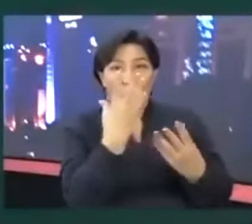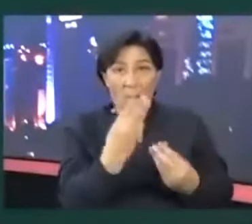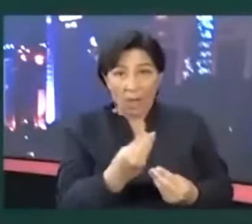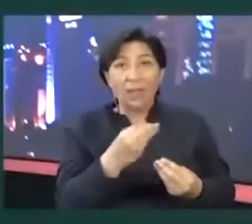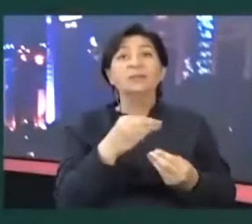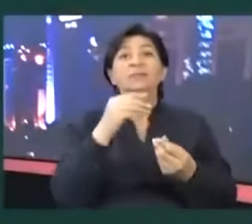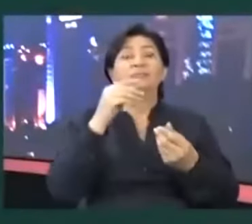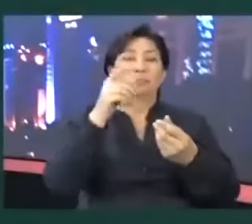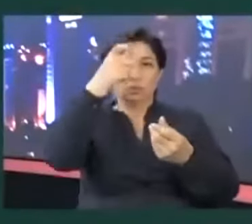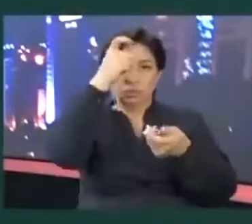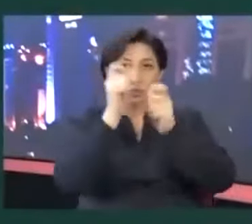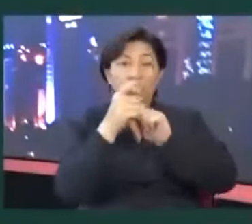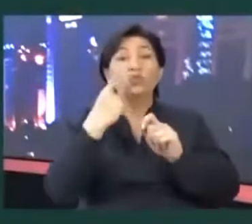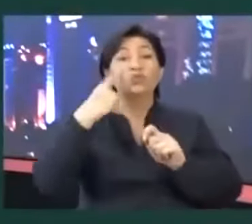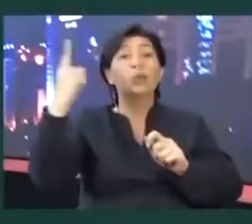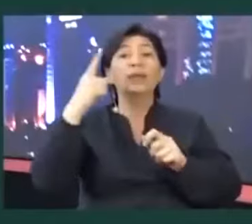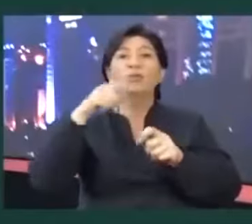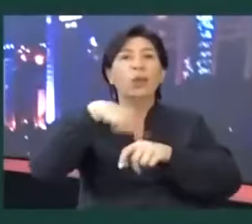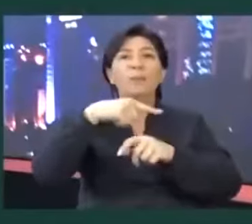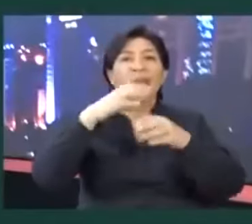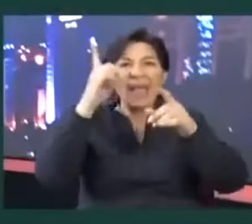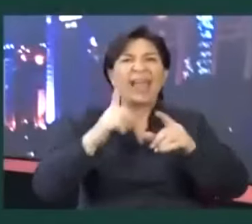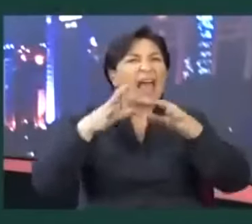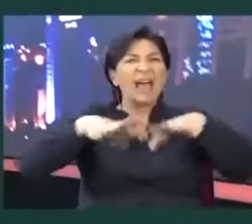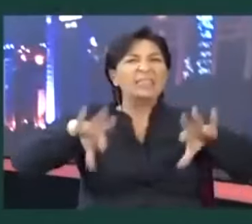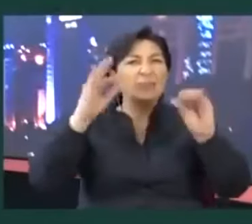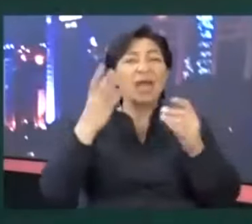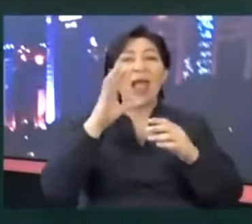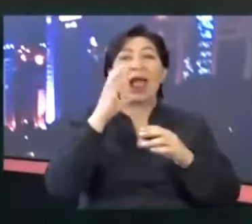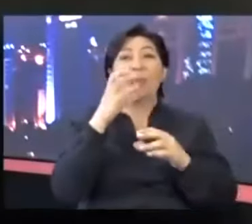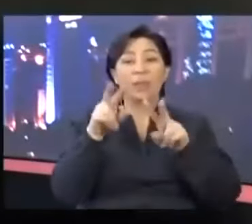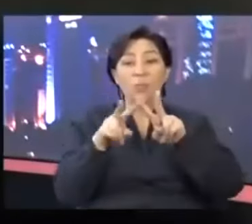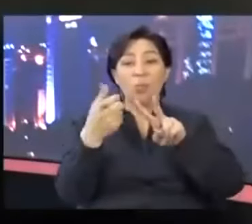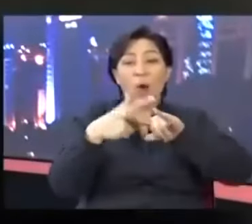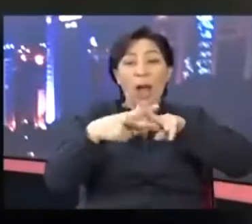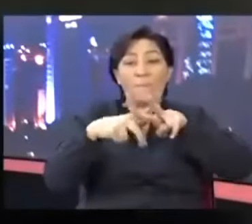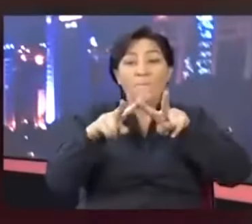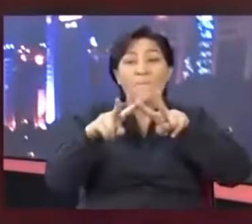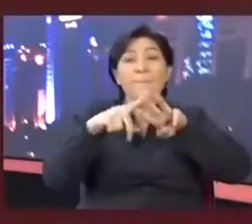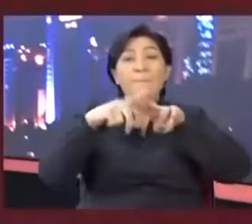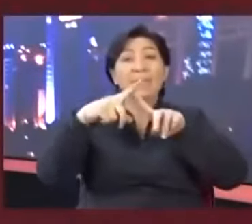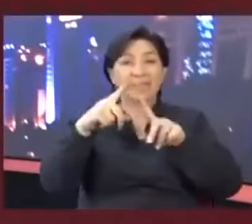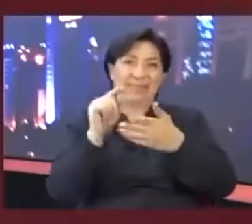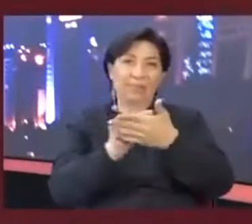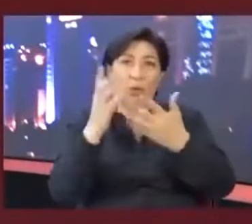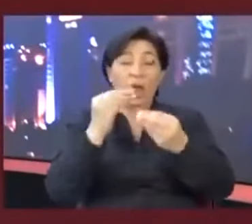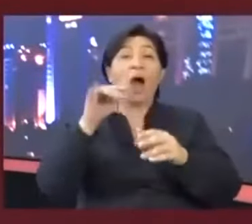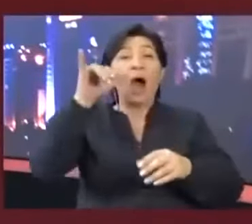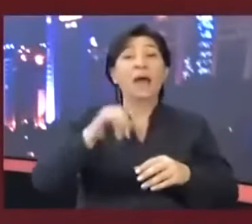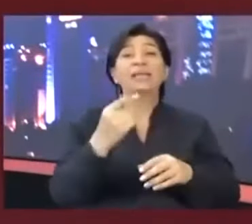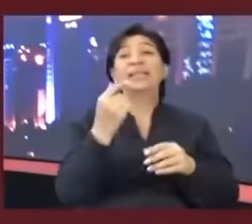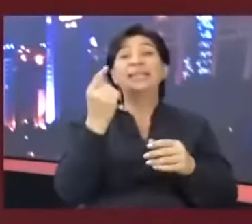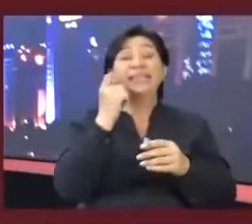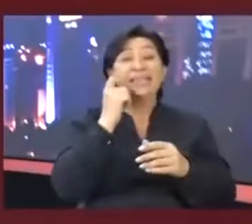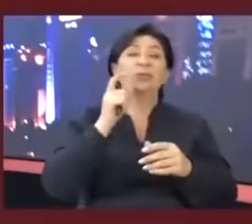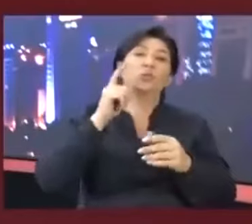beyan adlı tefsir ve Cumhuriyet döneminde hazırlanmış ilk tefsir olan Elmalılı Muhammed Hamdi Yazır'ın Hak Dini Kur'an dili yeni